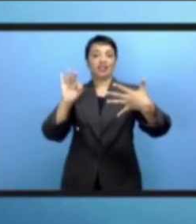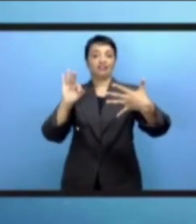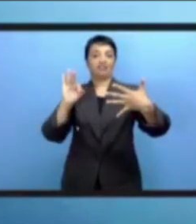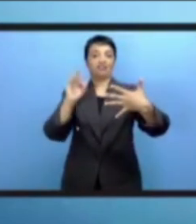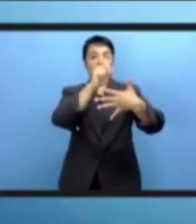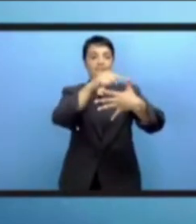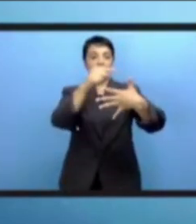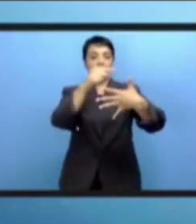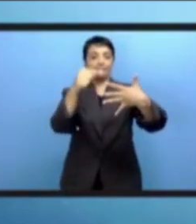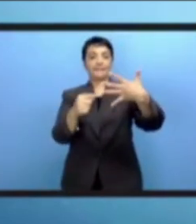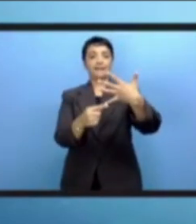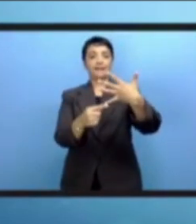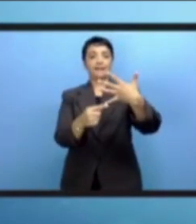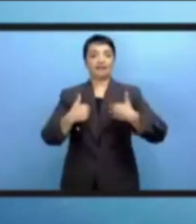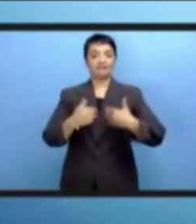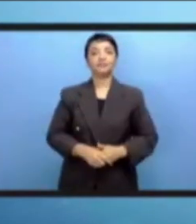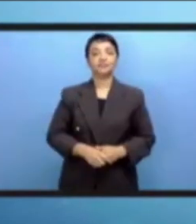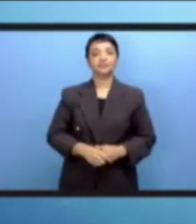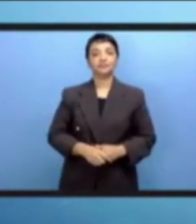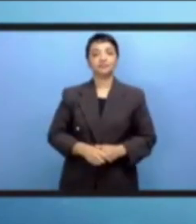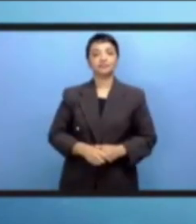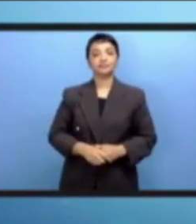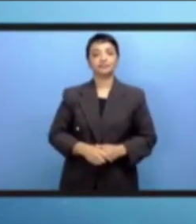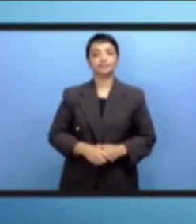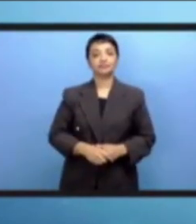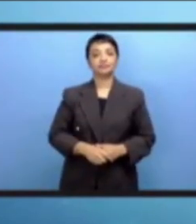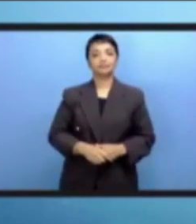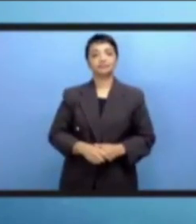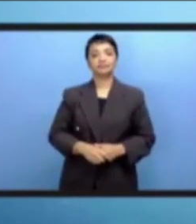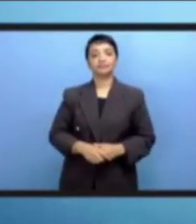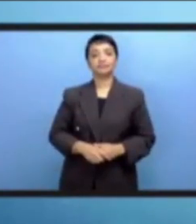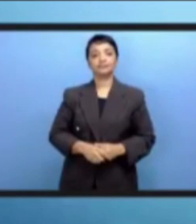государстве, но и его развитие в целом.